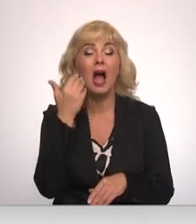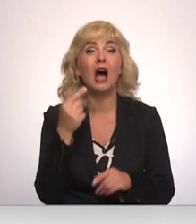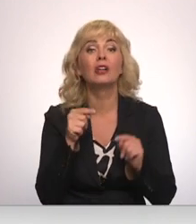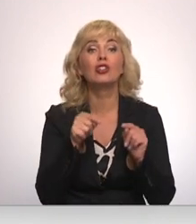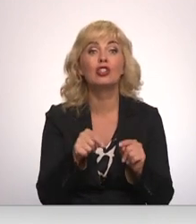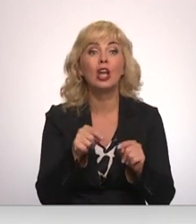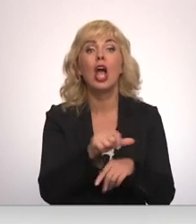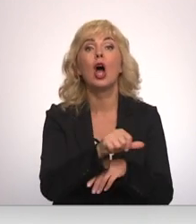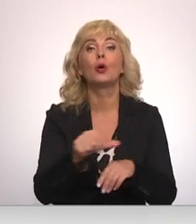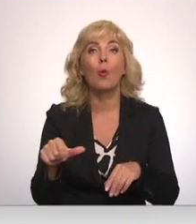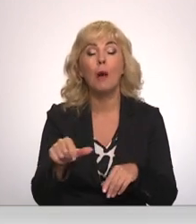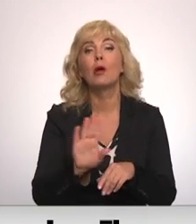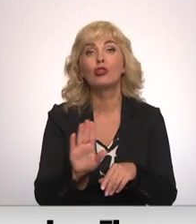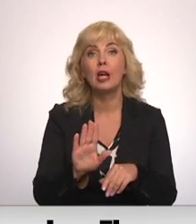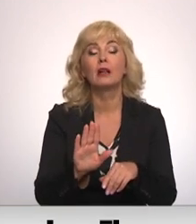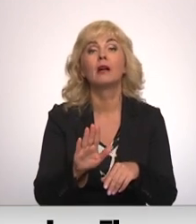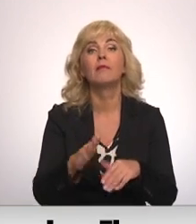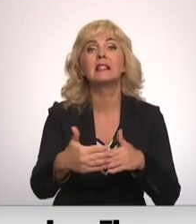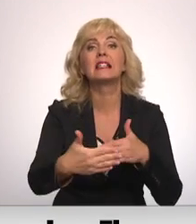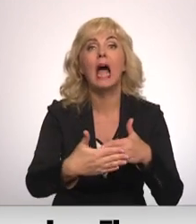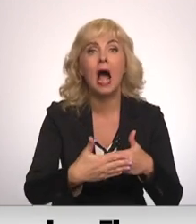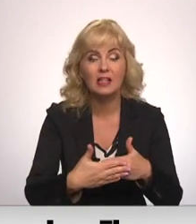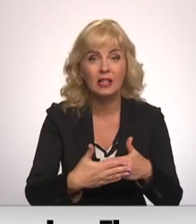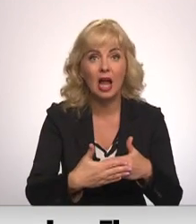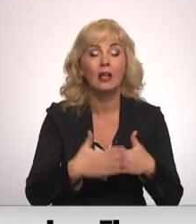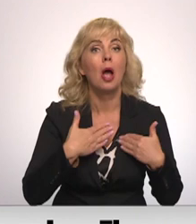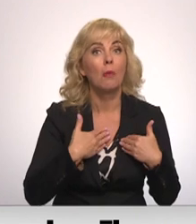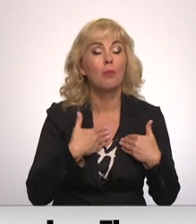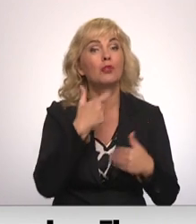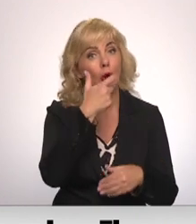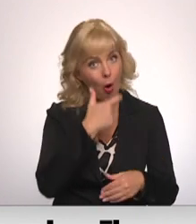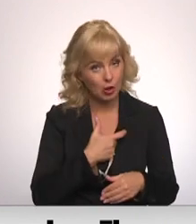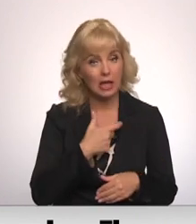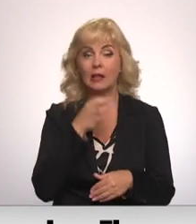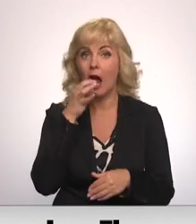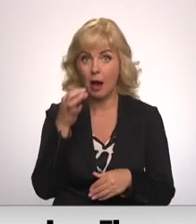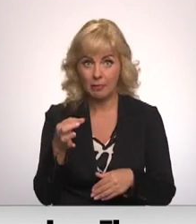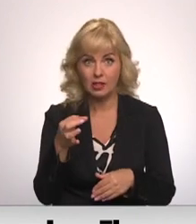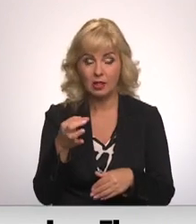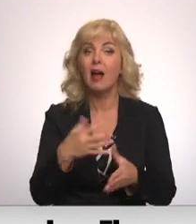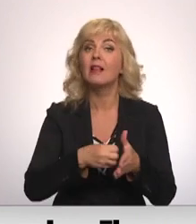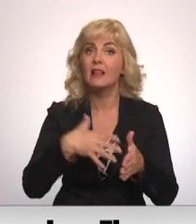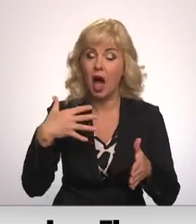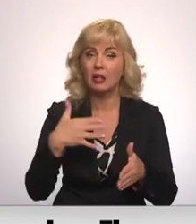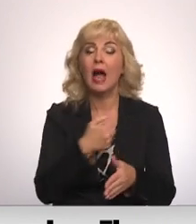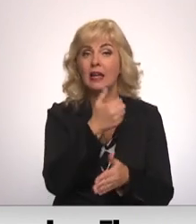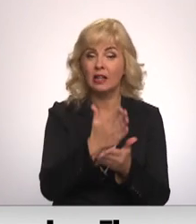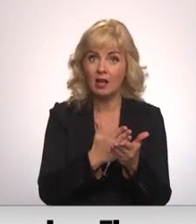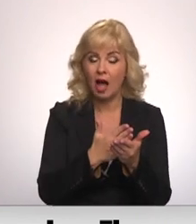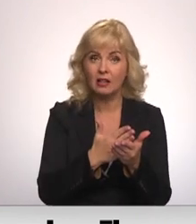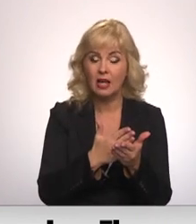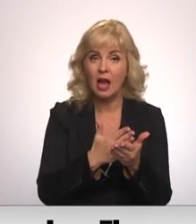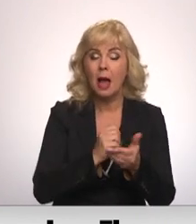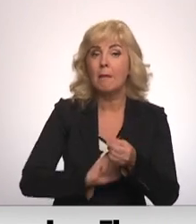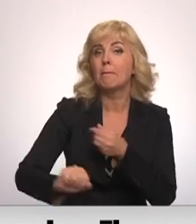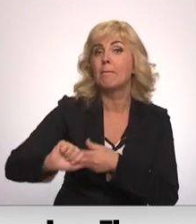šī robeža ir sasniegta. Mums korekti jāpasaka, dargie, ilgadīgie sadarbības partneri,